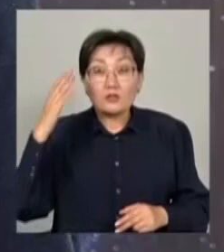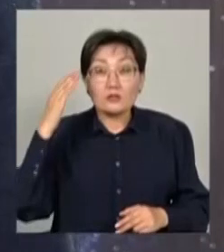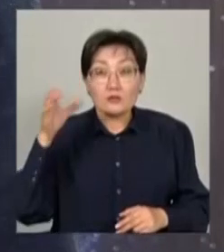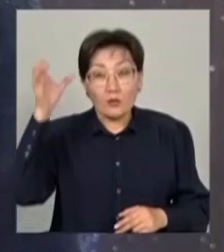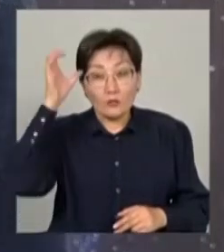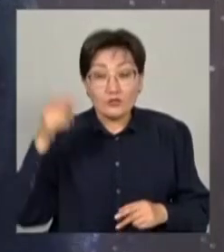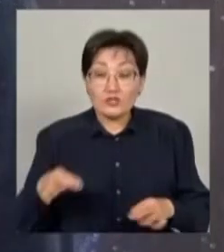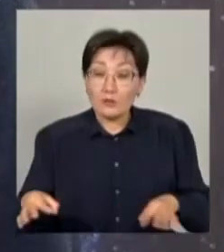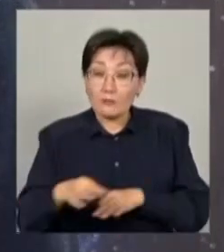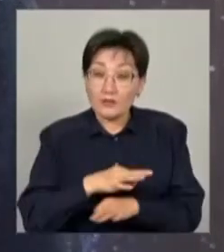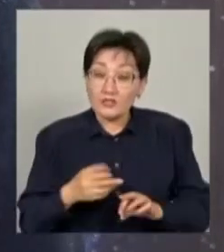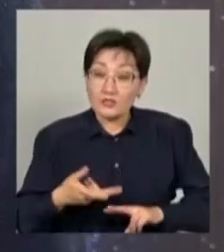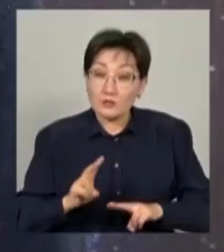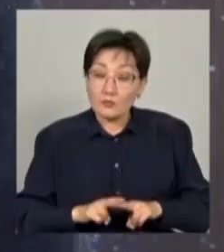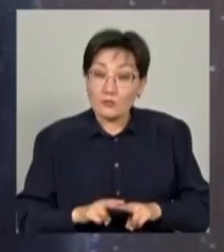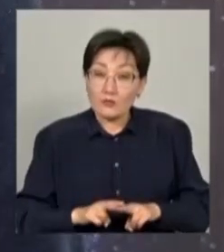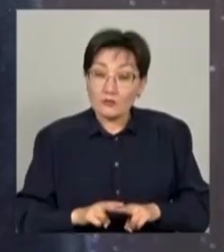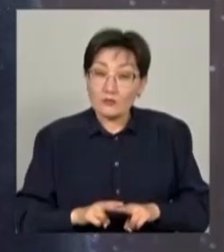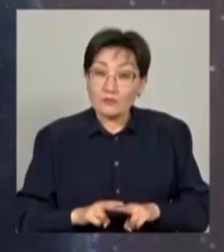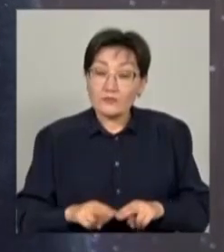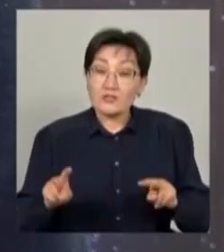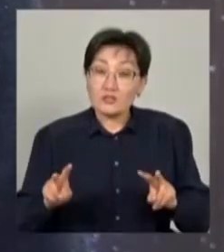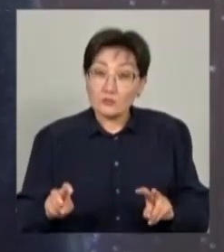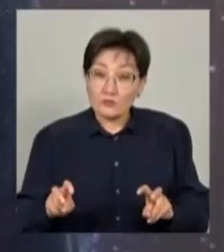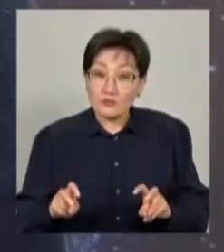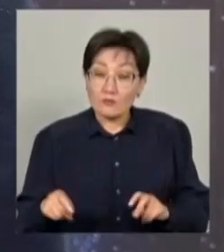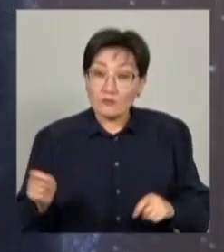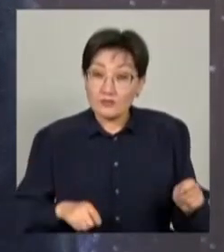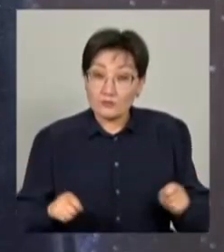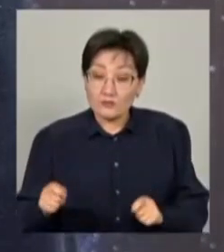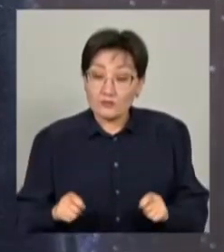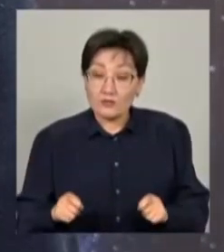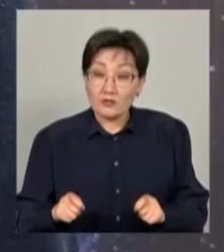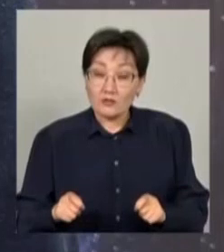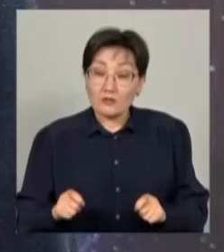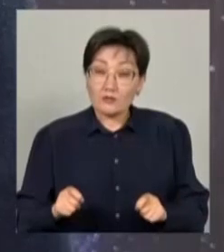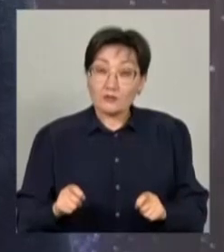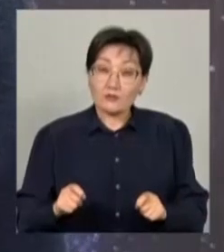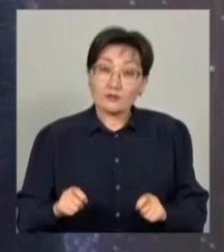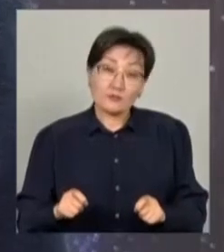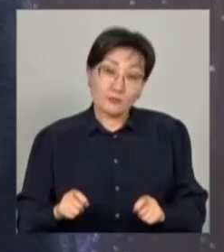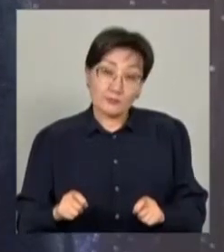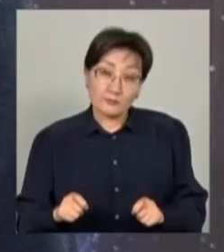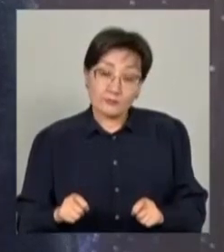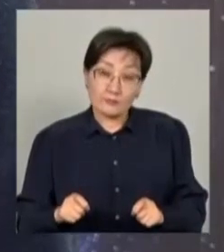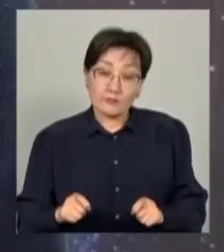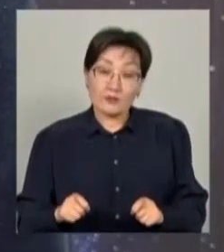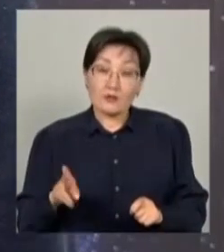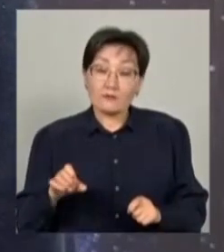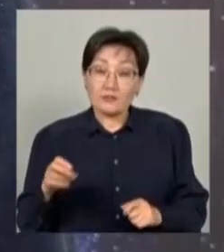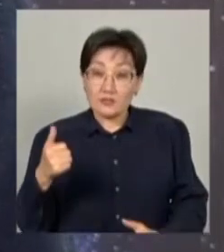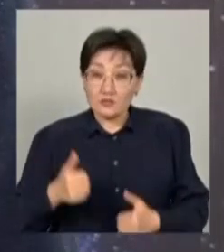в виде competition название форума конференция называется это значит видеть соревнования